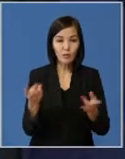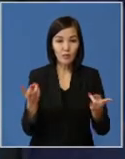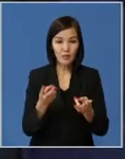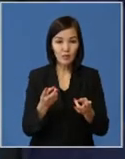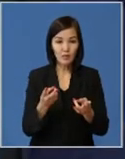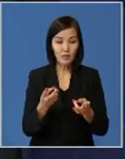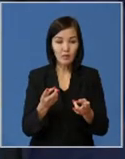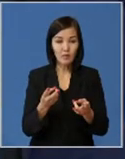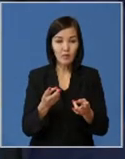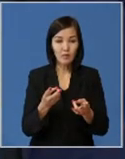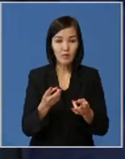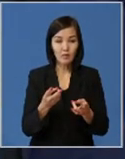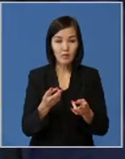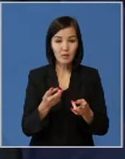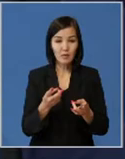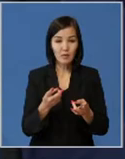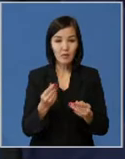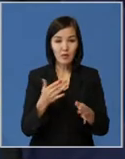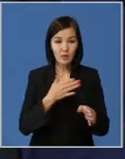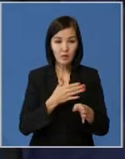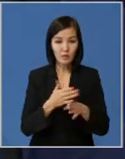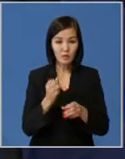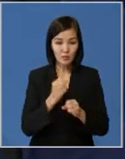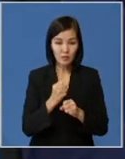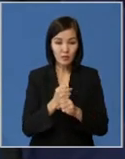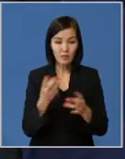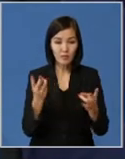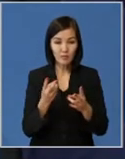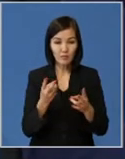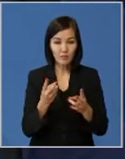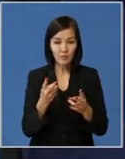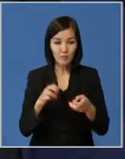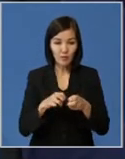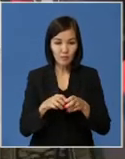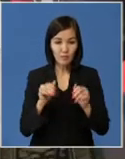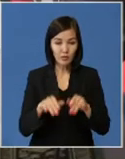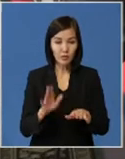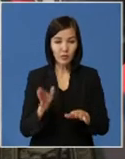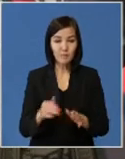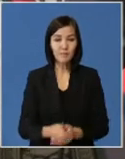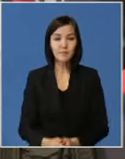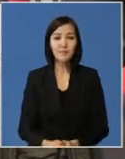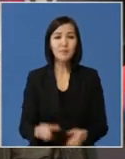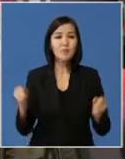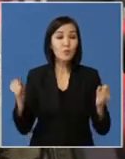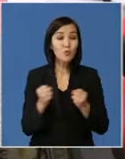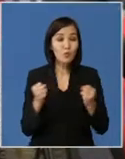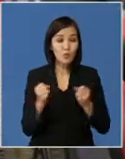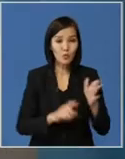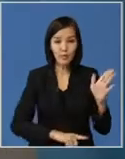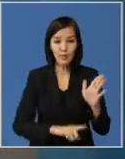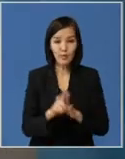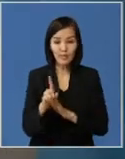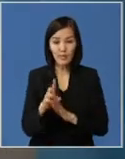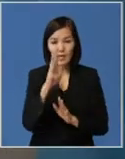Организацияда пәтерде бір экономия болса, сол жерден ақша бөліп жасап берейік. Мен алмастан депутат ретінде. Қытымыр қыс келе қалса, кейбір табысы